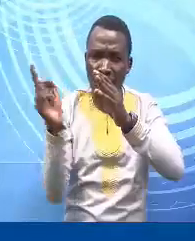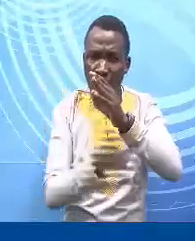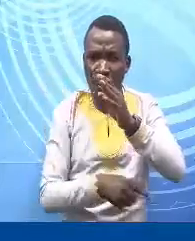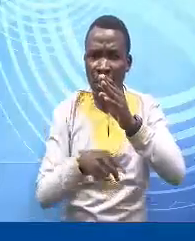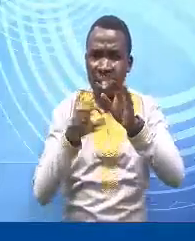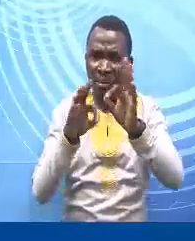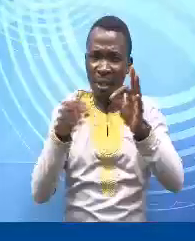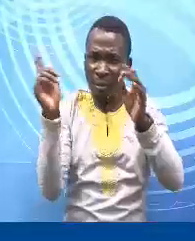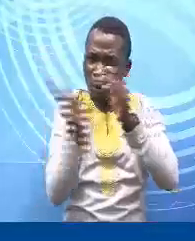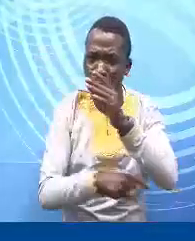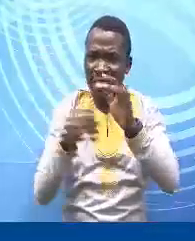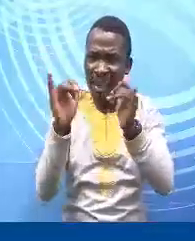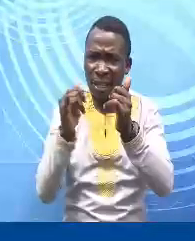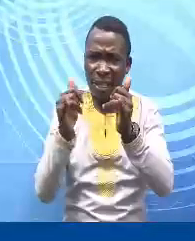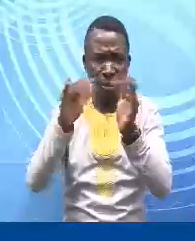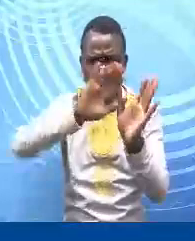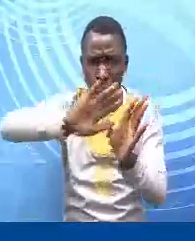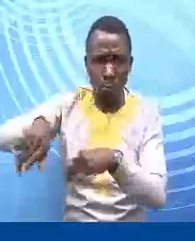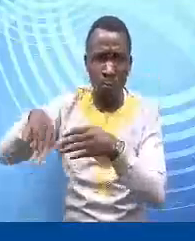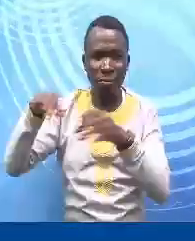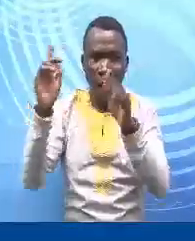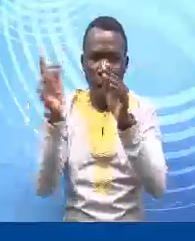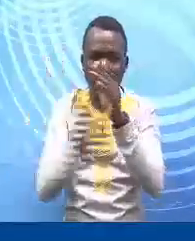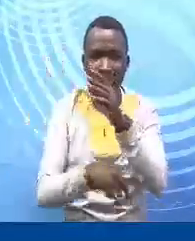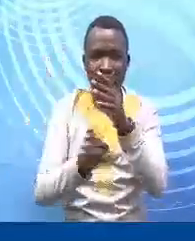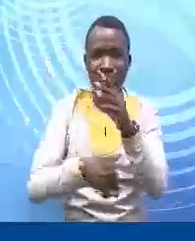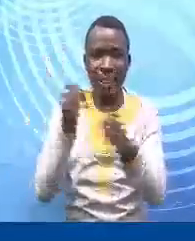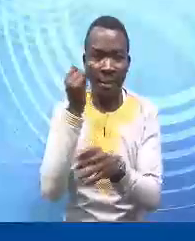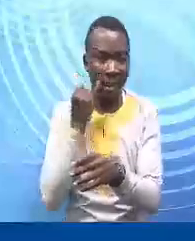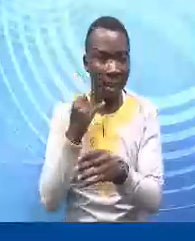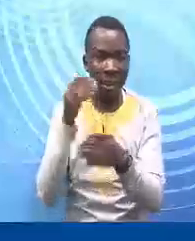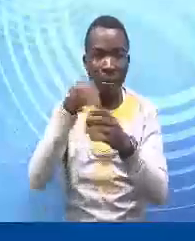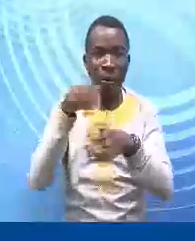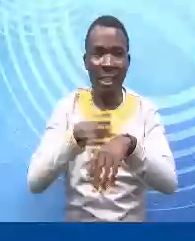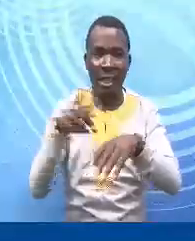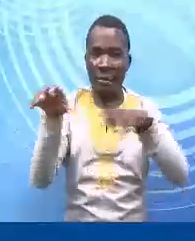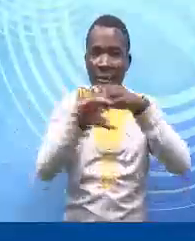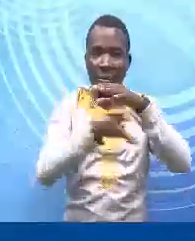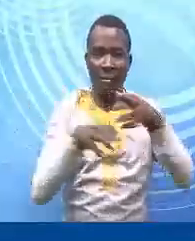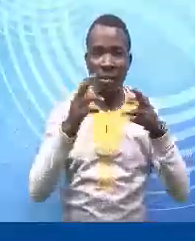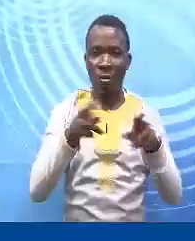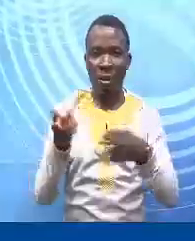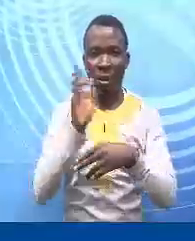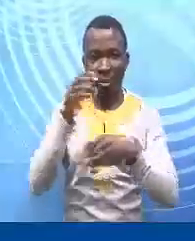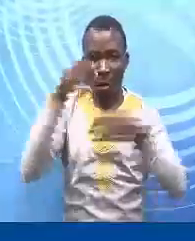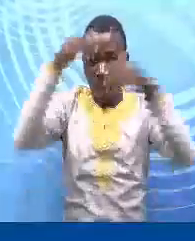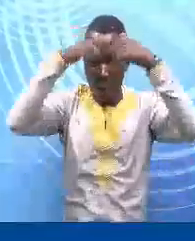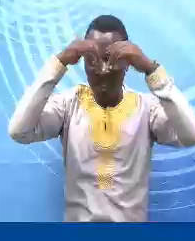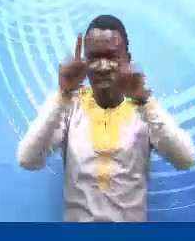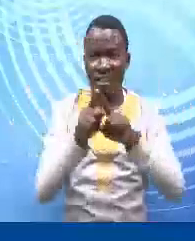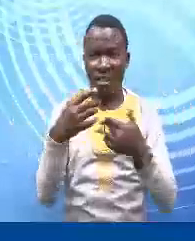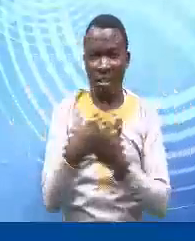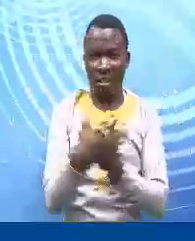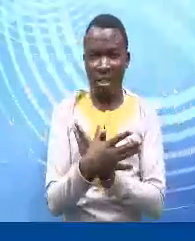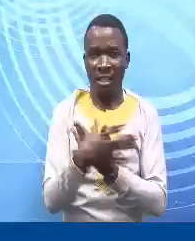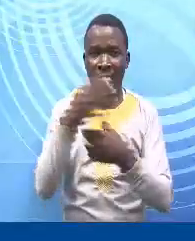Baramukubise ibyo gukubita bivaho, baramukubise umva. Mu gihe muri aka gace n'ubusanzwe usanga ubusinzi ari nk'umuco, kuko